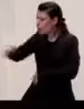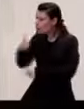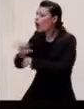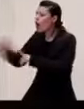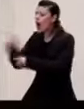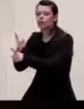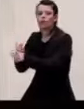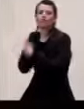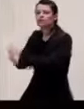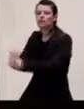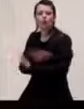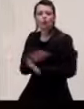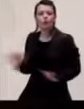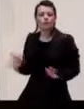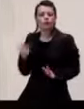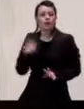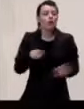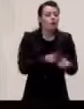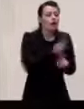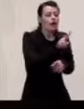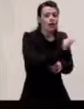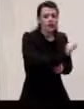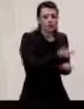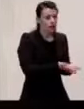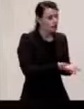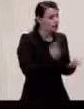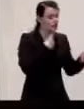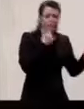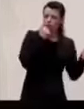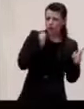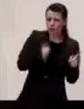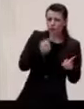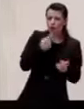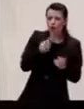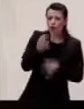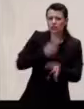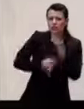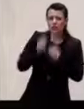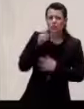a quello che devono fare nelle RSA. Però... Potete citarci per esempio